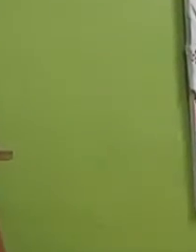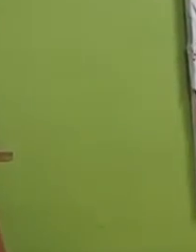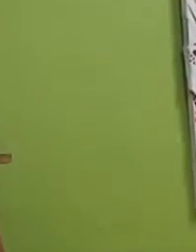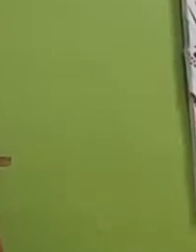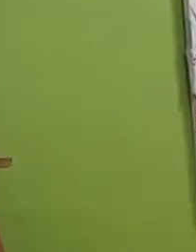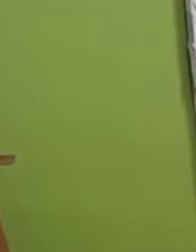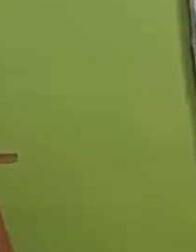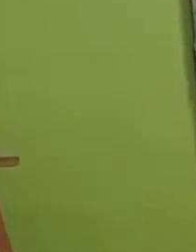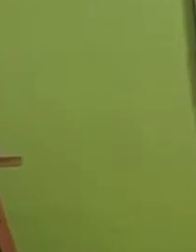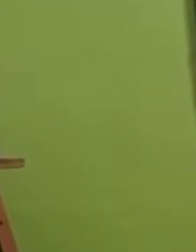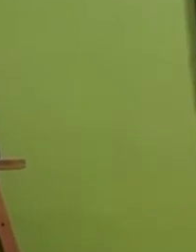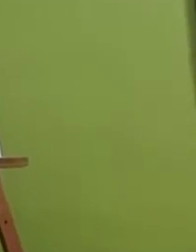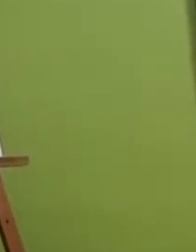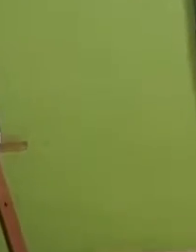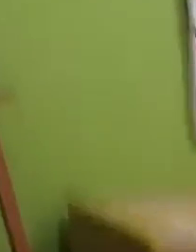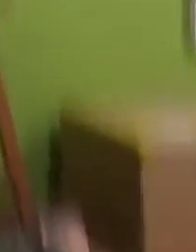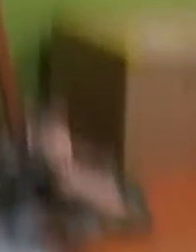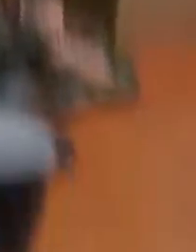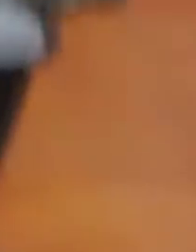저렇게요?